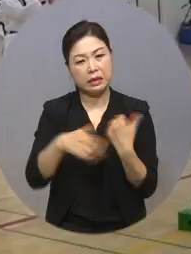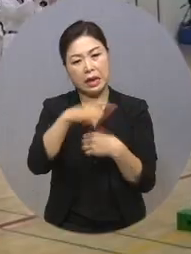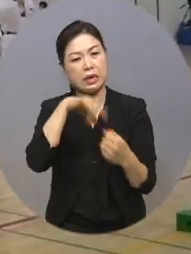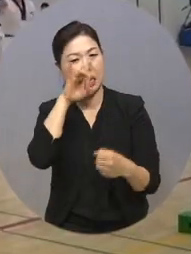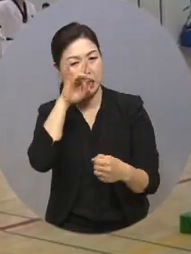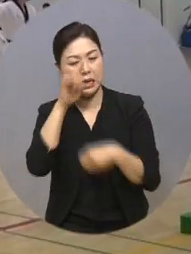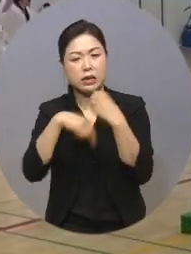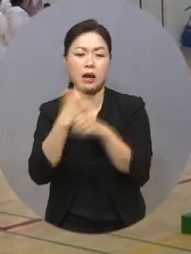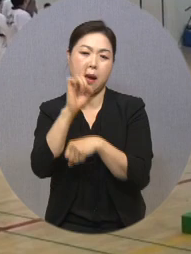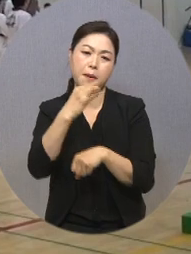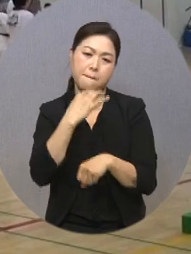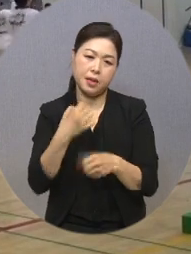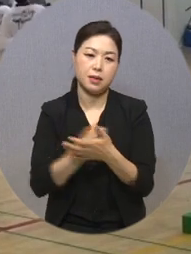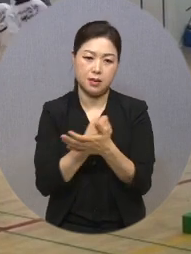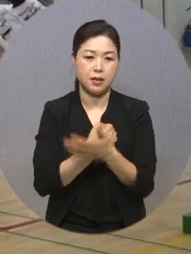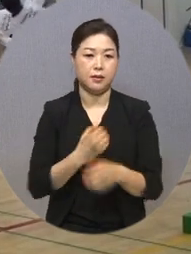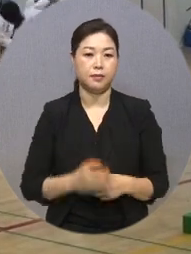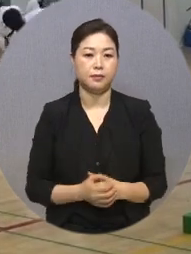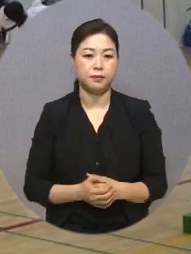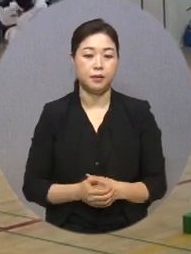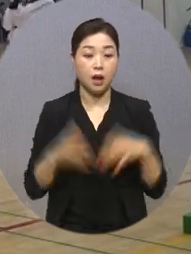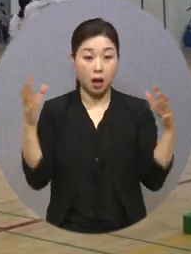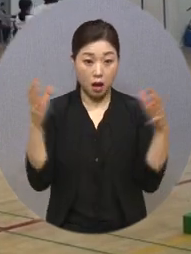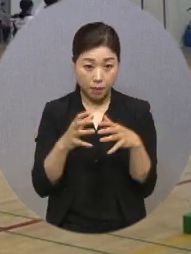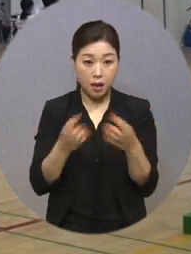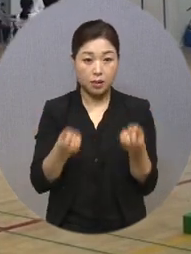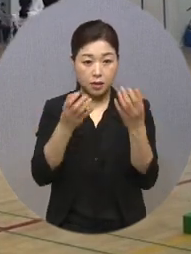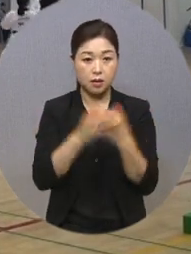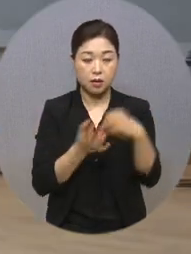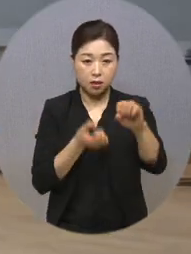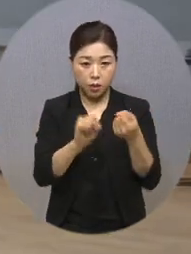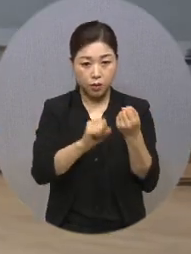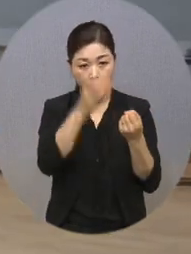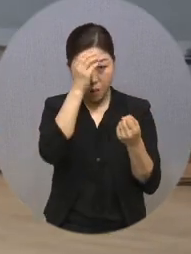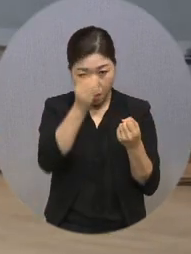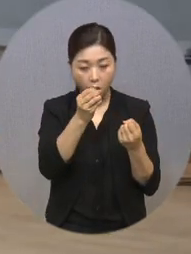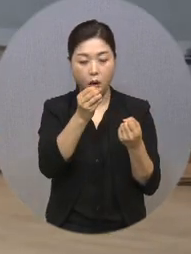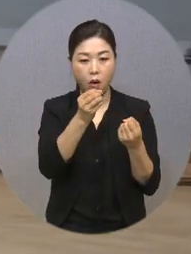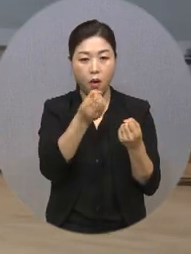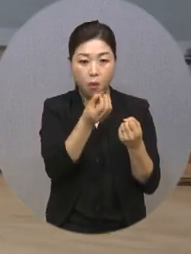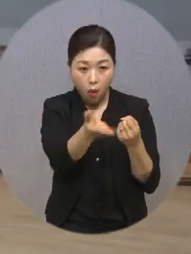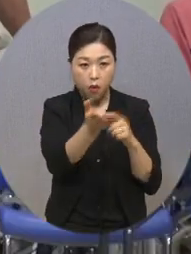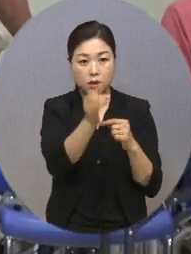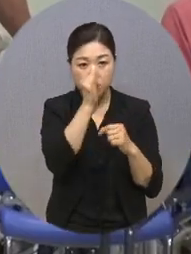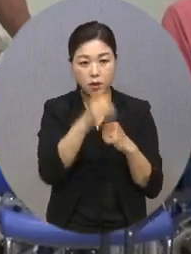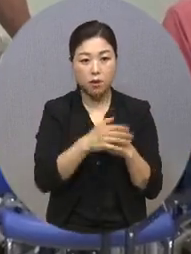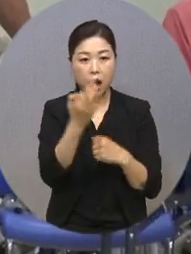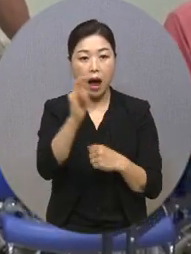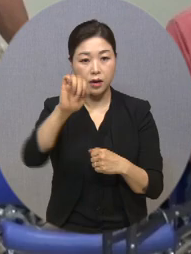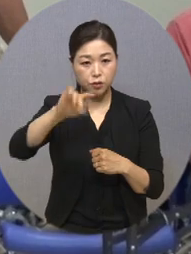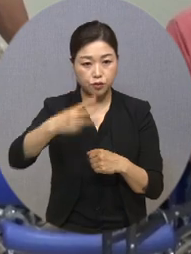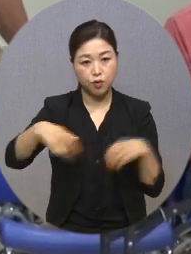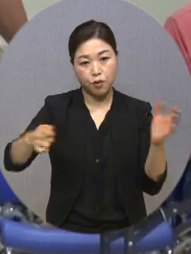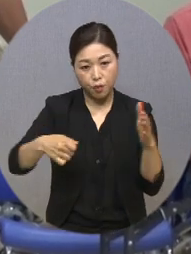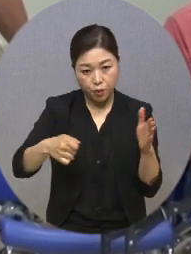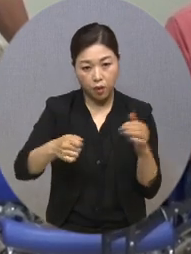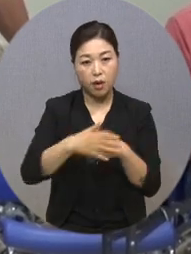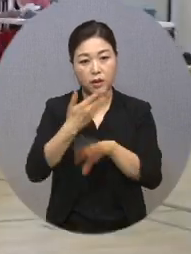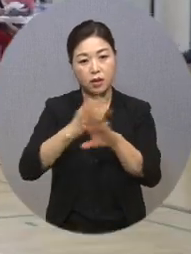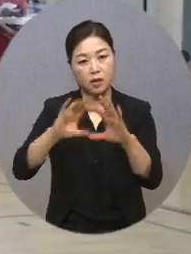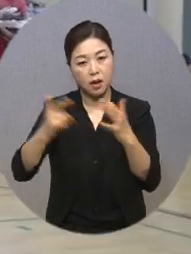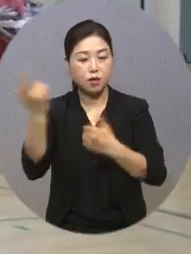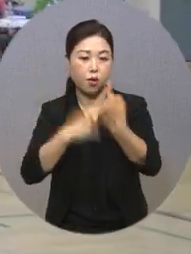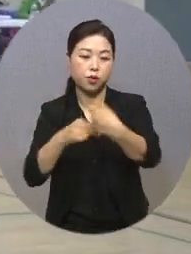줘 이번 화합한마당 은 태권도 시범단 공연 아리울 보고 장구 외국인 노동자 장기자랑